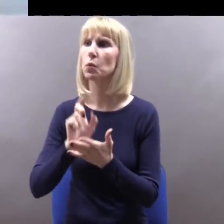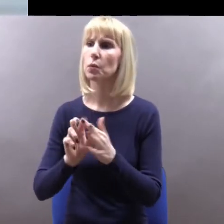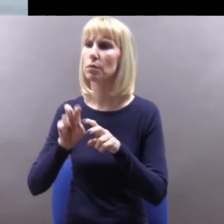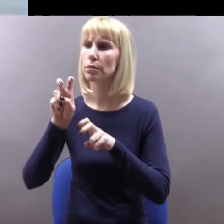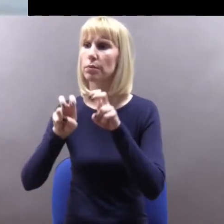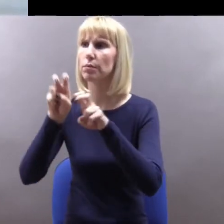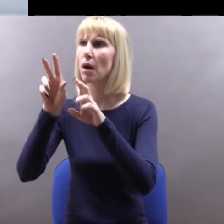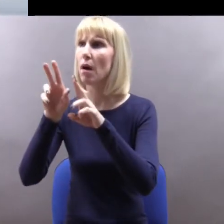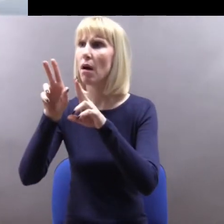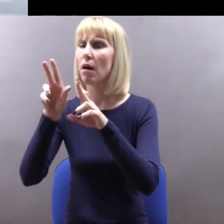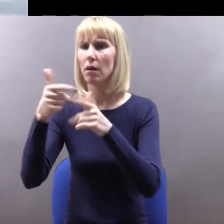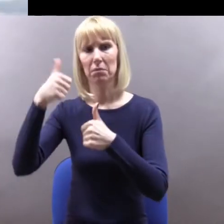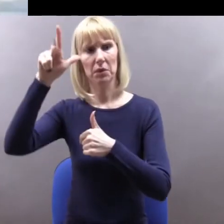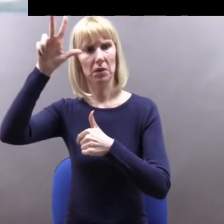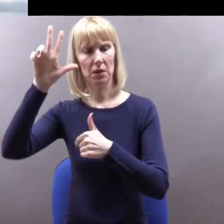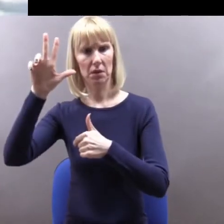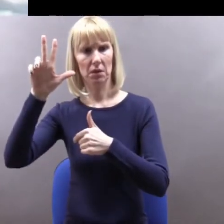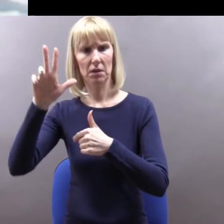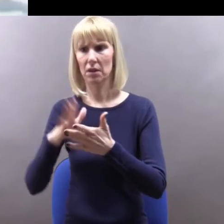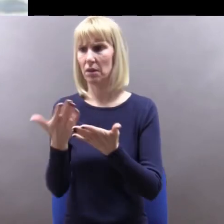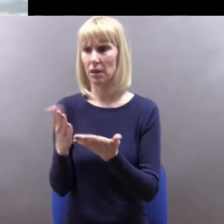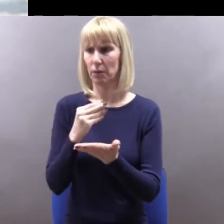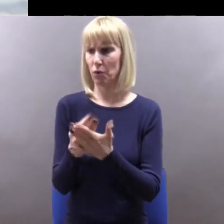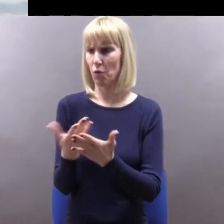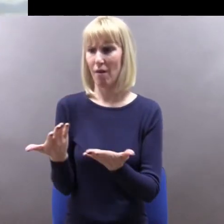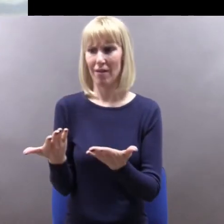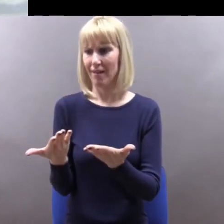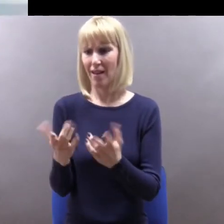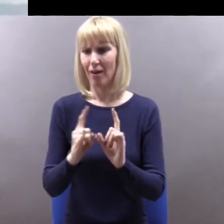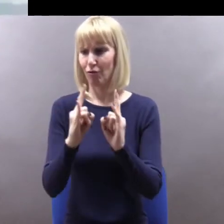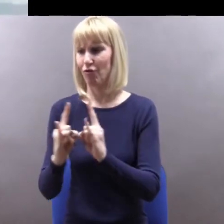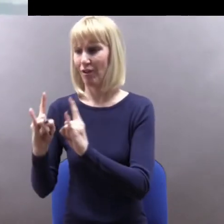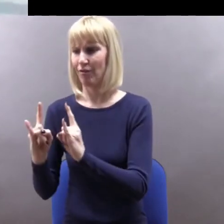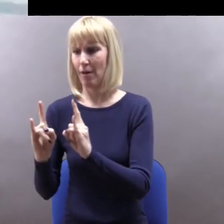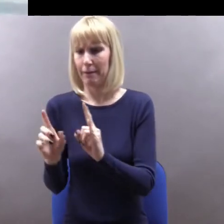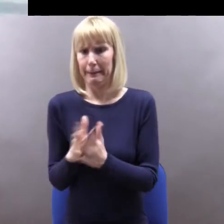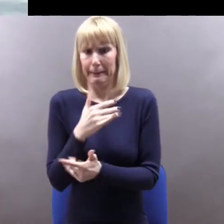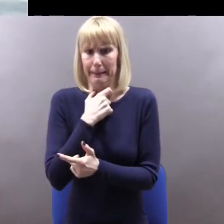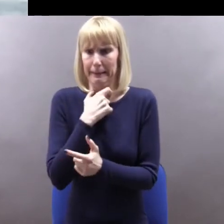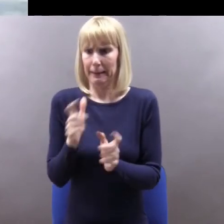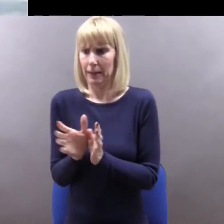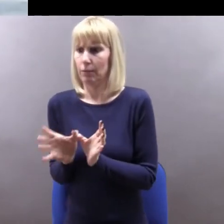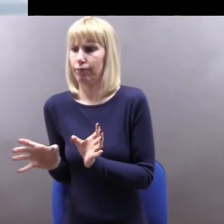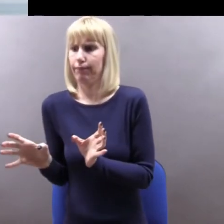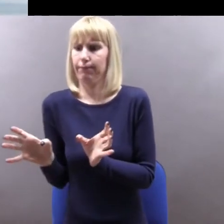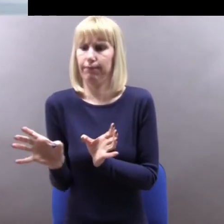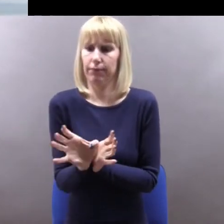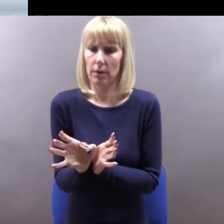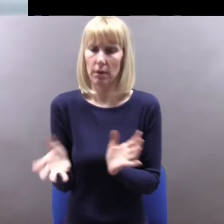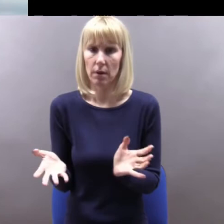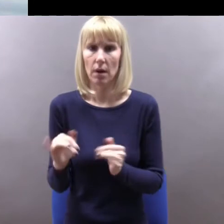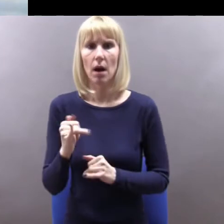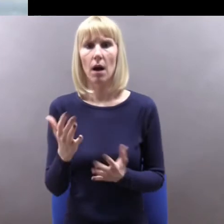sukcesu, no ale wyobraźcie sobie salę konferencyjną, gdzie są tak ustawione krzesła, że nie da się wjechać wózkiem, tak, albo z